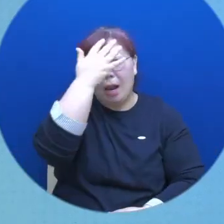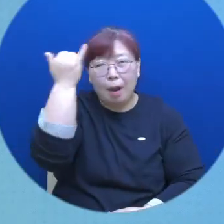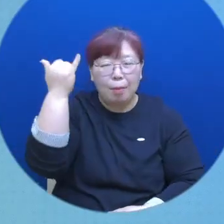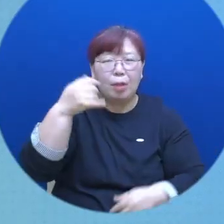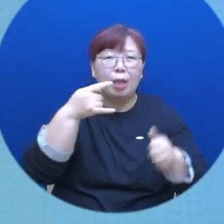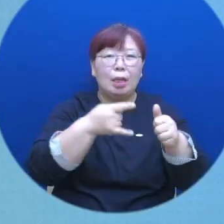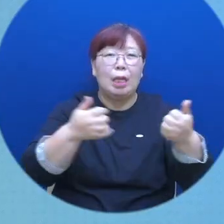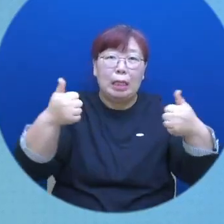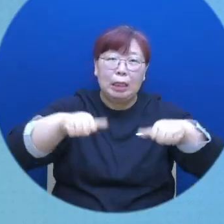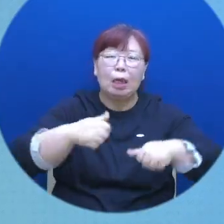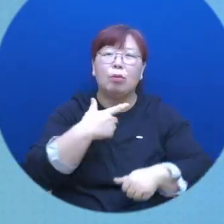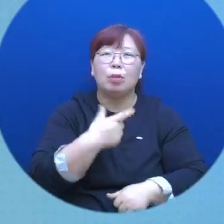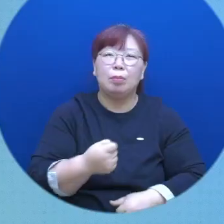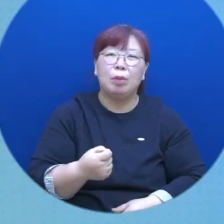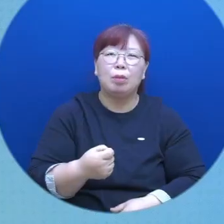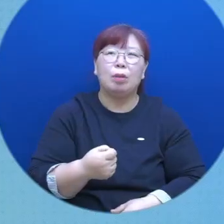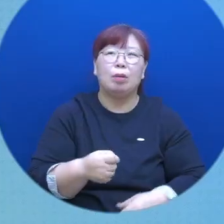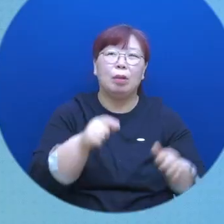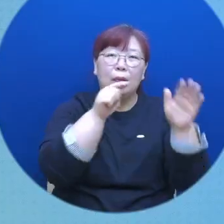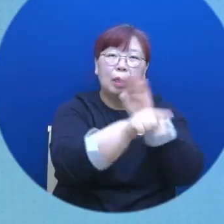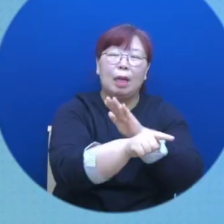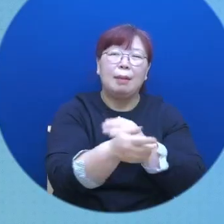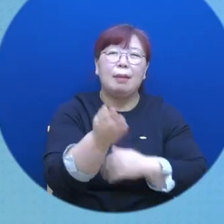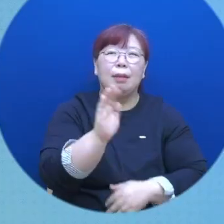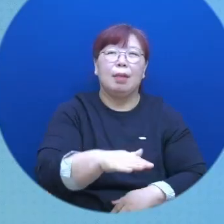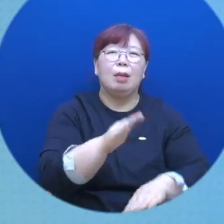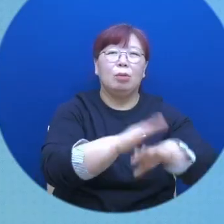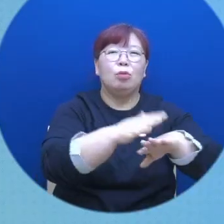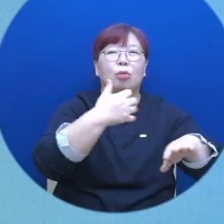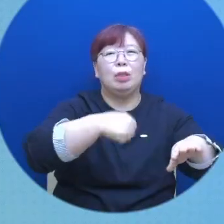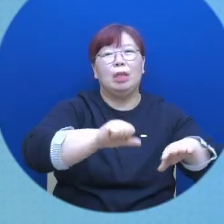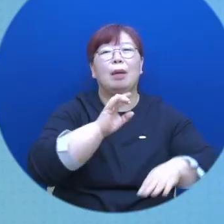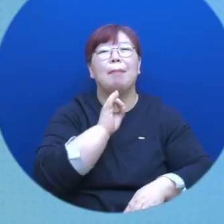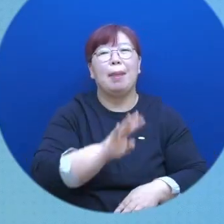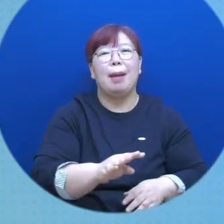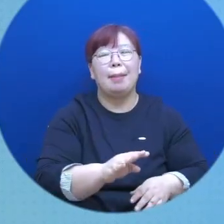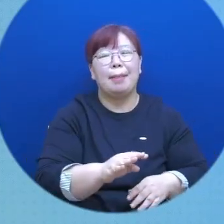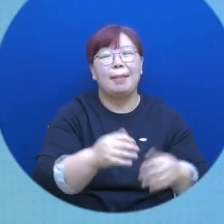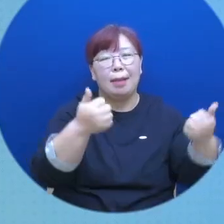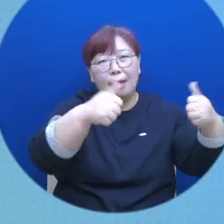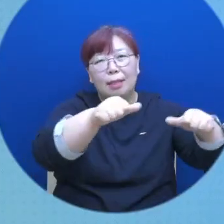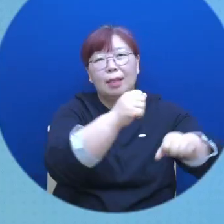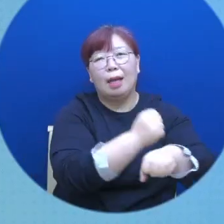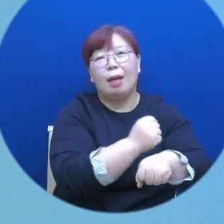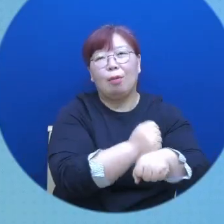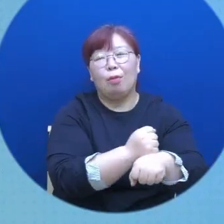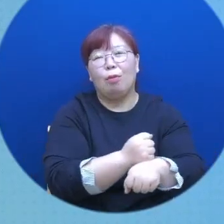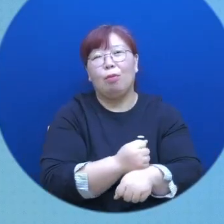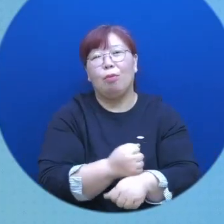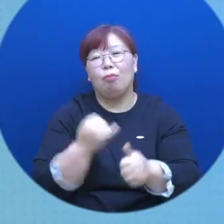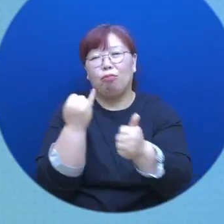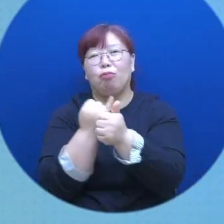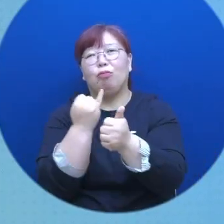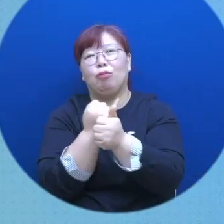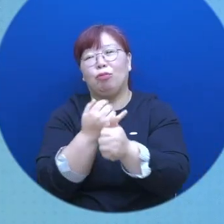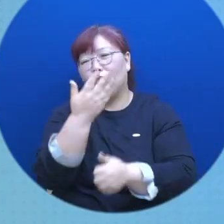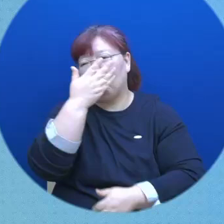인사시켜야겠다가 데리고 갔더니 너희들은 한번 다 손자만 보자 그랬다는 거예요. 그런데 이